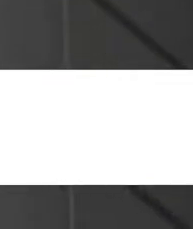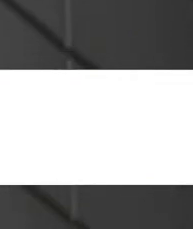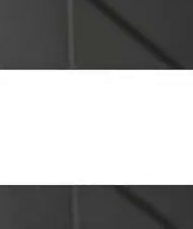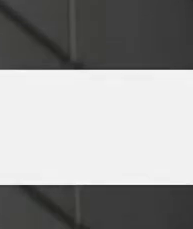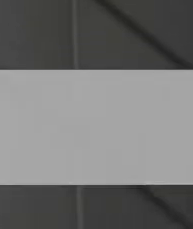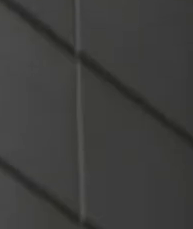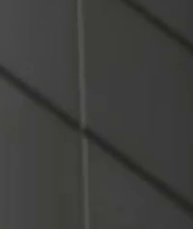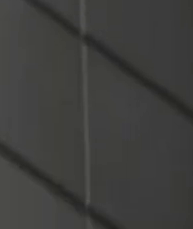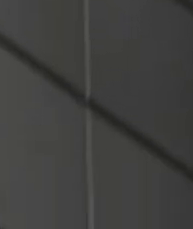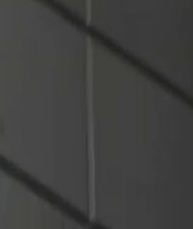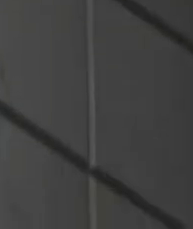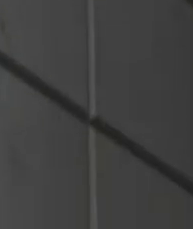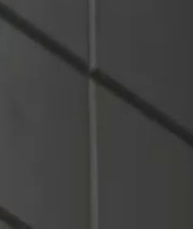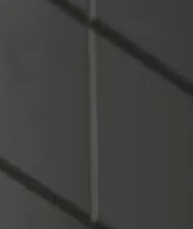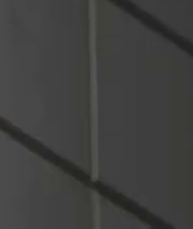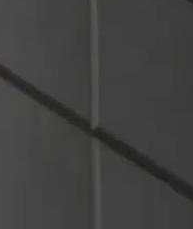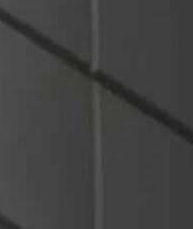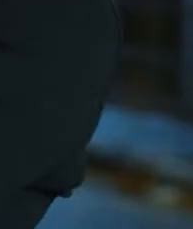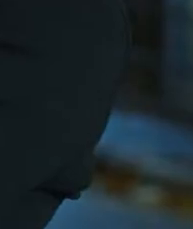추진합니다.